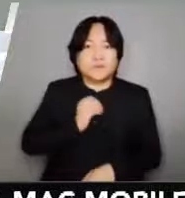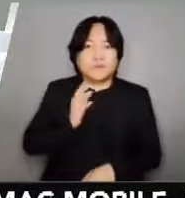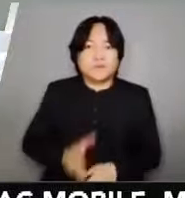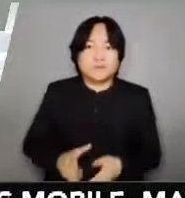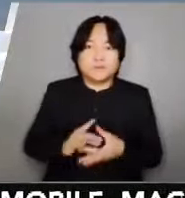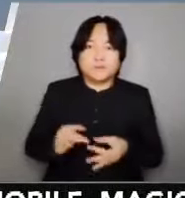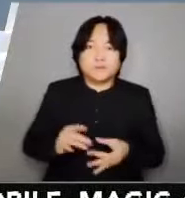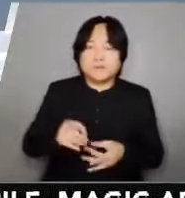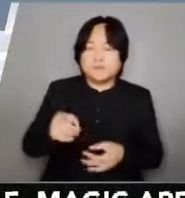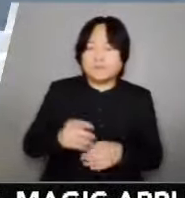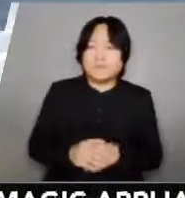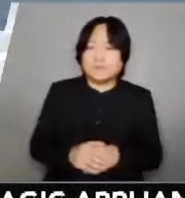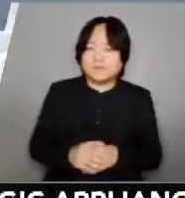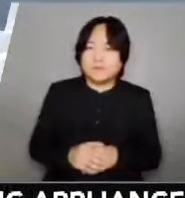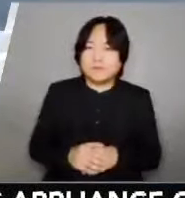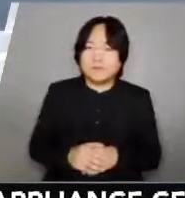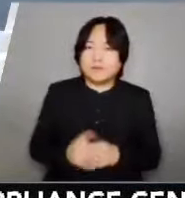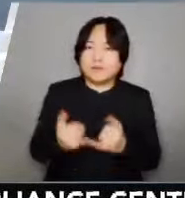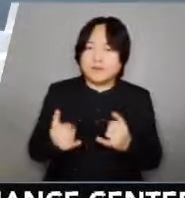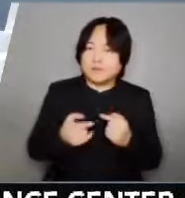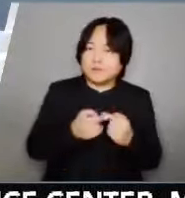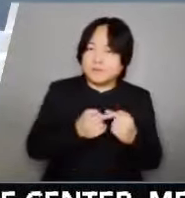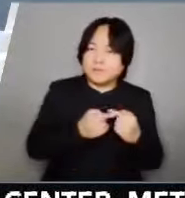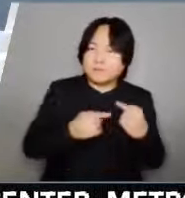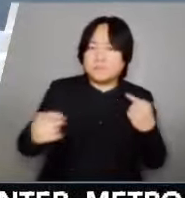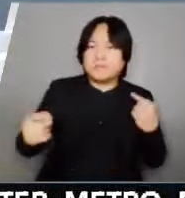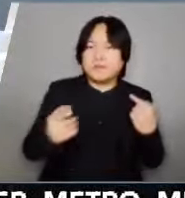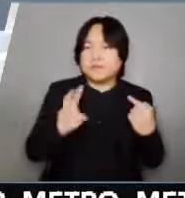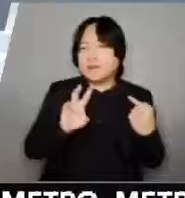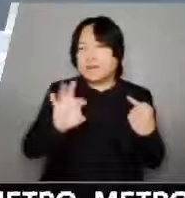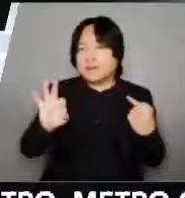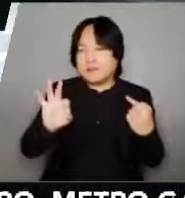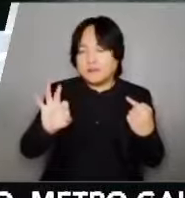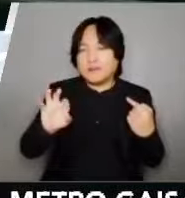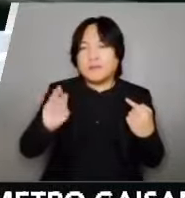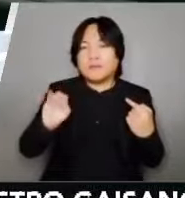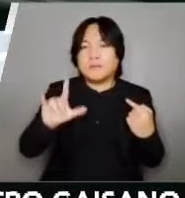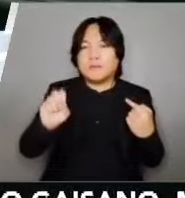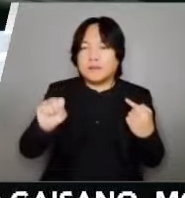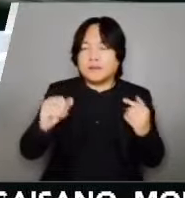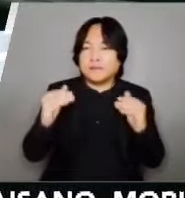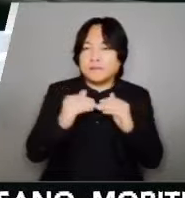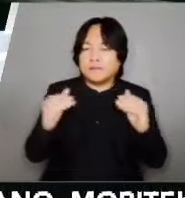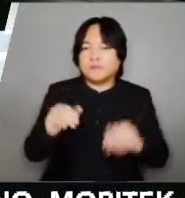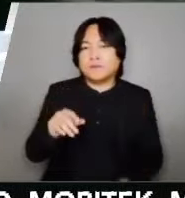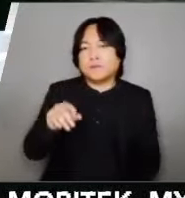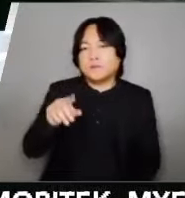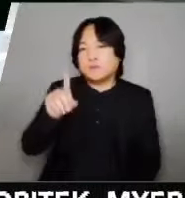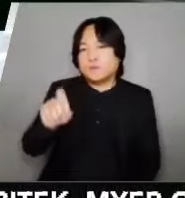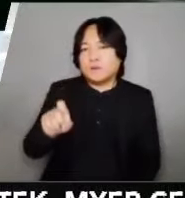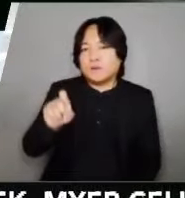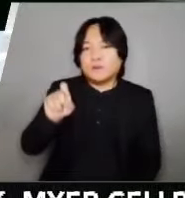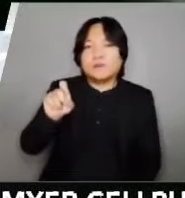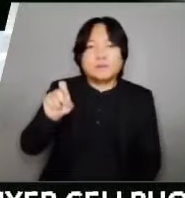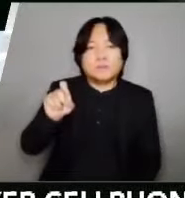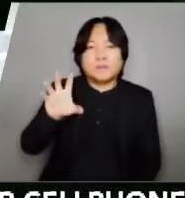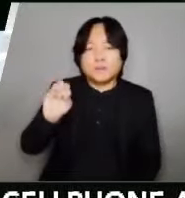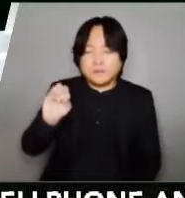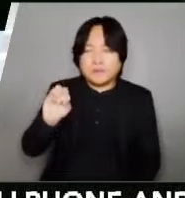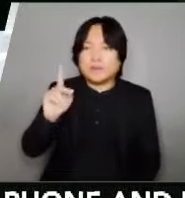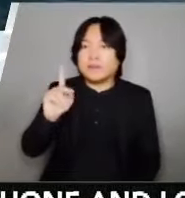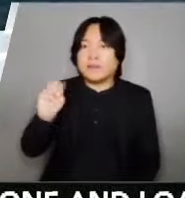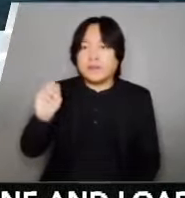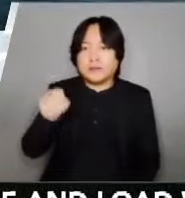ito, 79 nautical miles o halos 150 kilometers sa loob ng 20 oras ang lumang